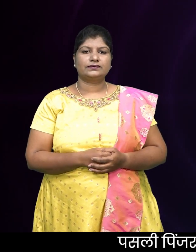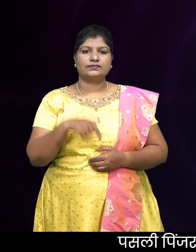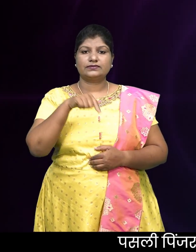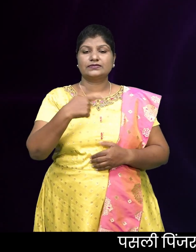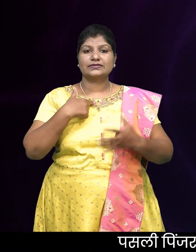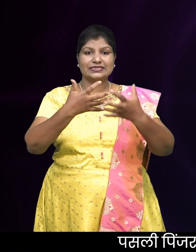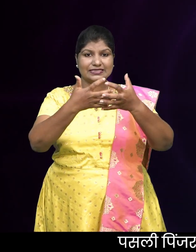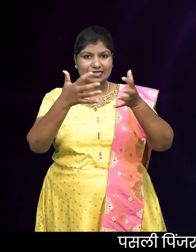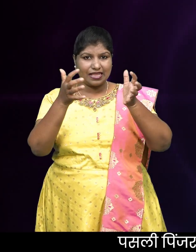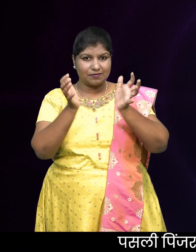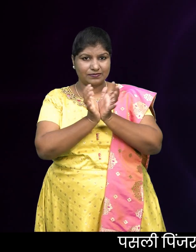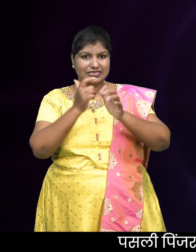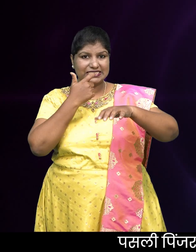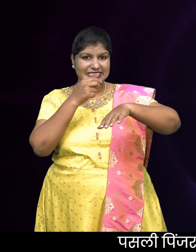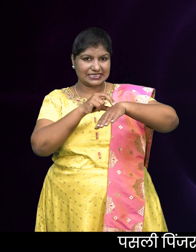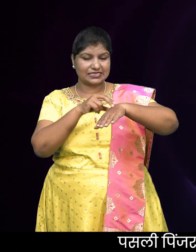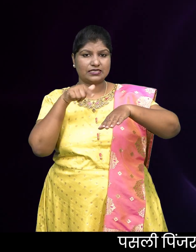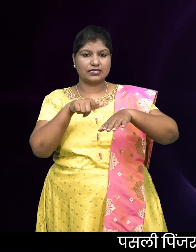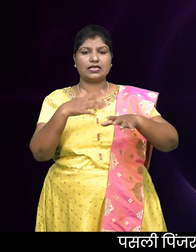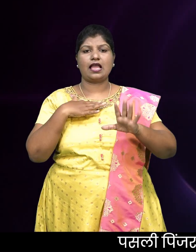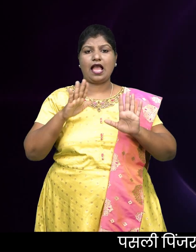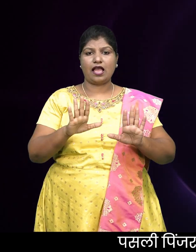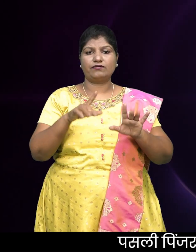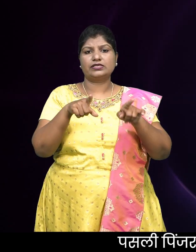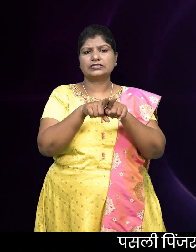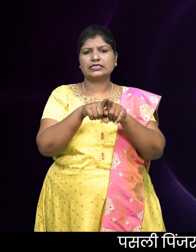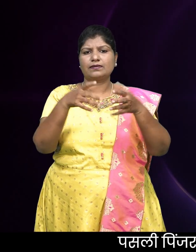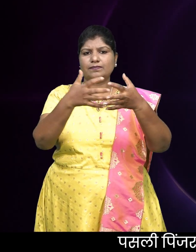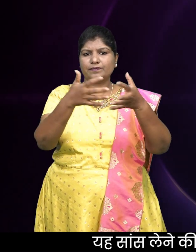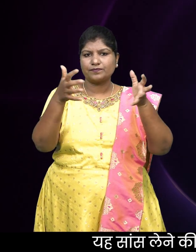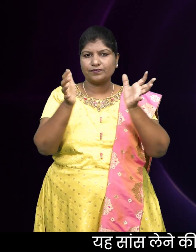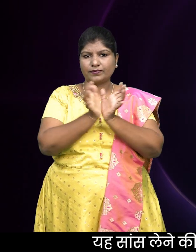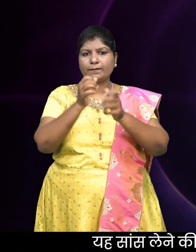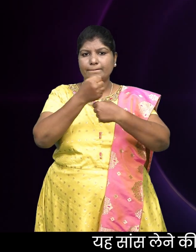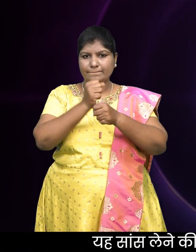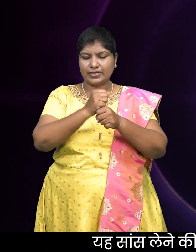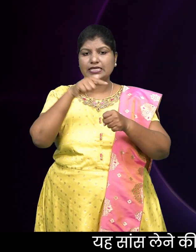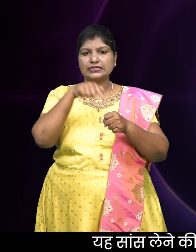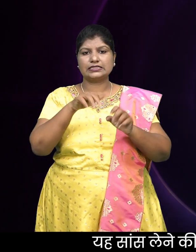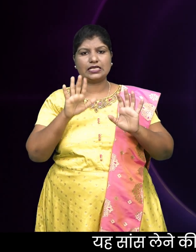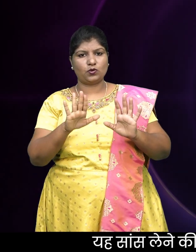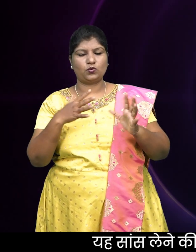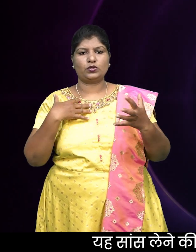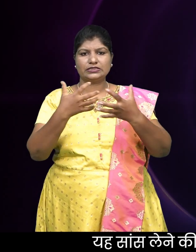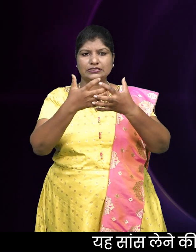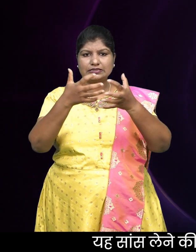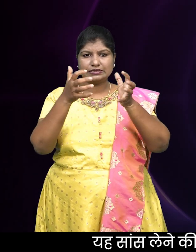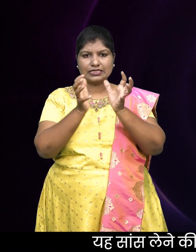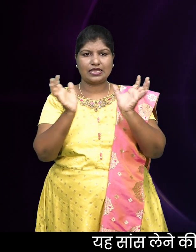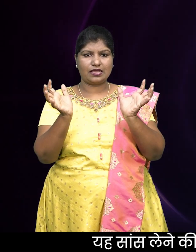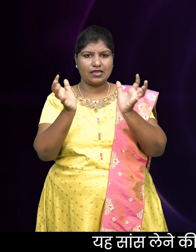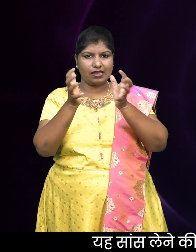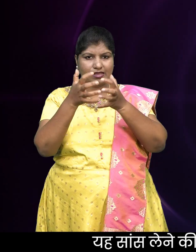पसली पिंजर को इस तरह से स्थापित किया गया है कि यह सांस लेने की प्रक्रिया के